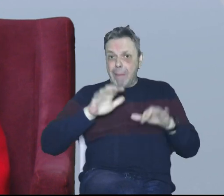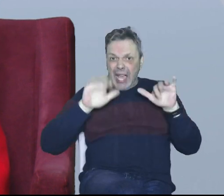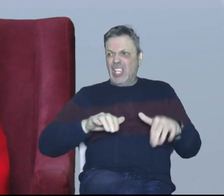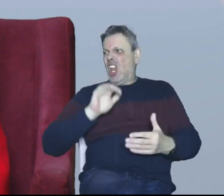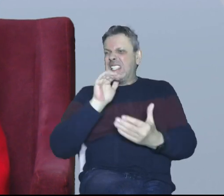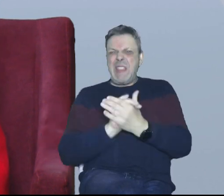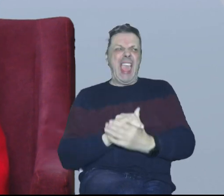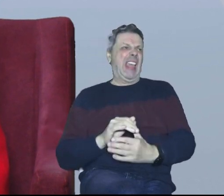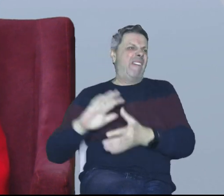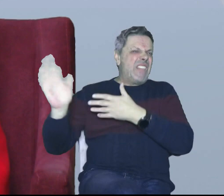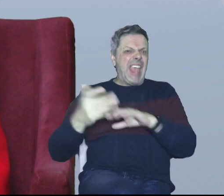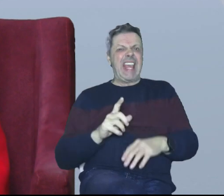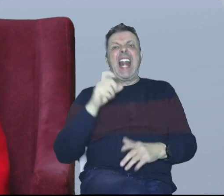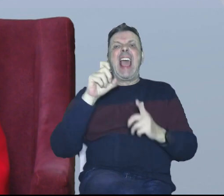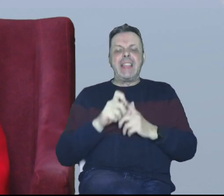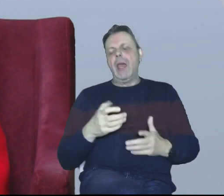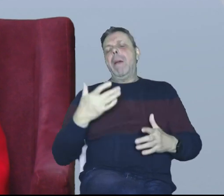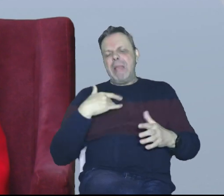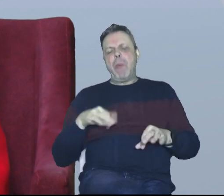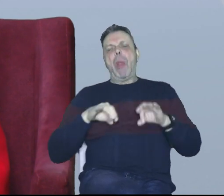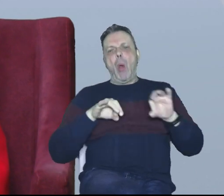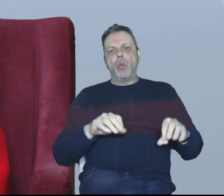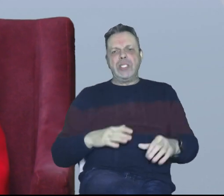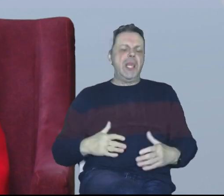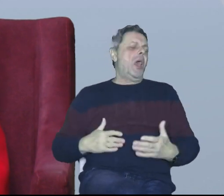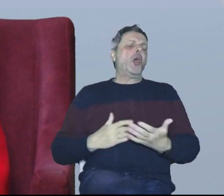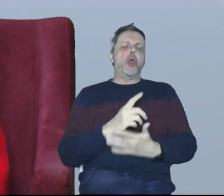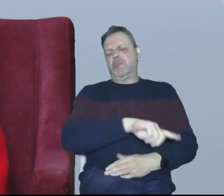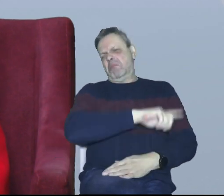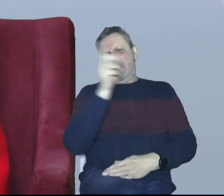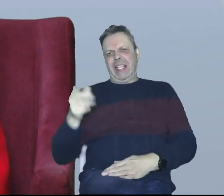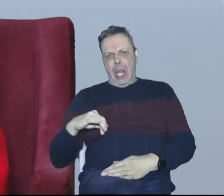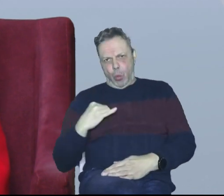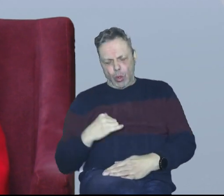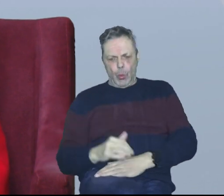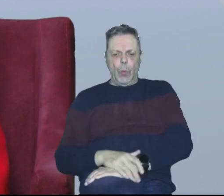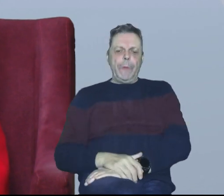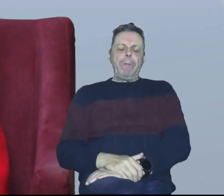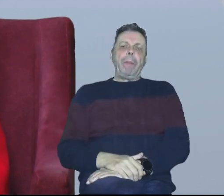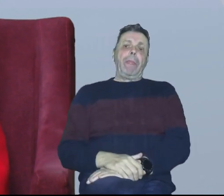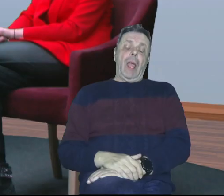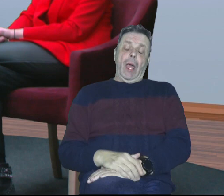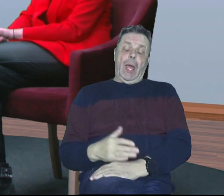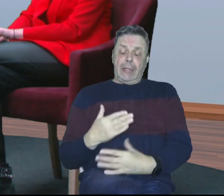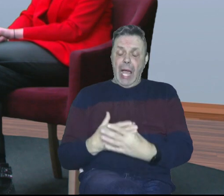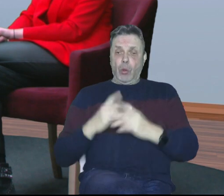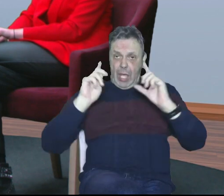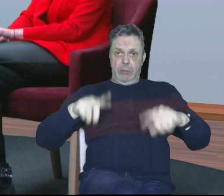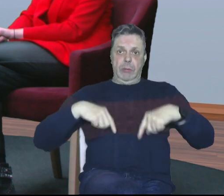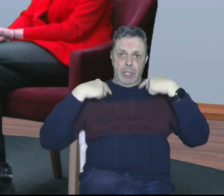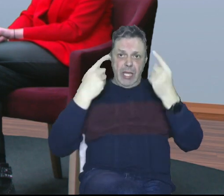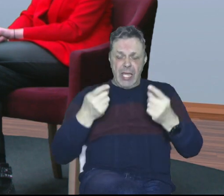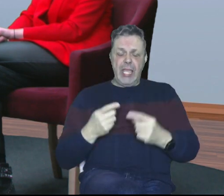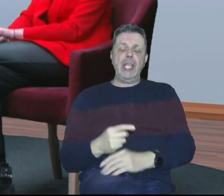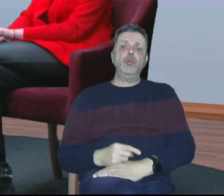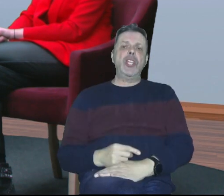dok nema kiše, snijega, leda i vjetra, Kolumbine su na ulicama kroz cijelu kalendarsku godinu, doslovce. Tako